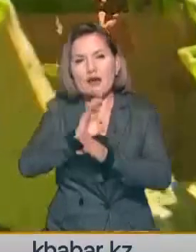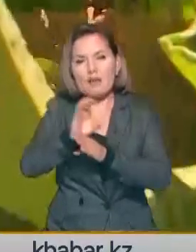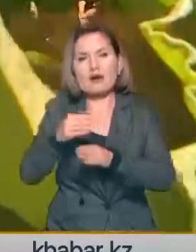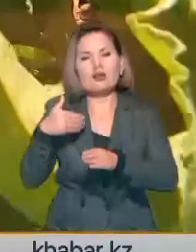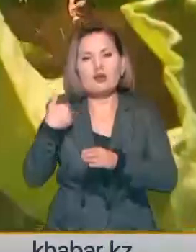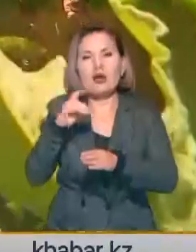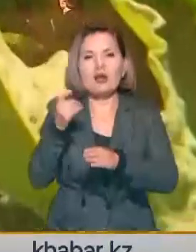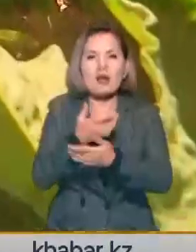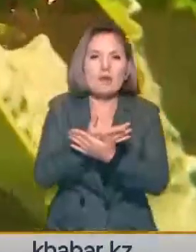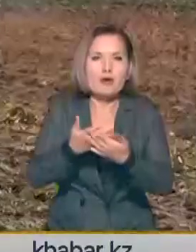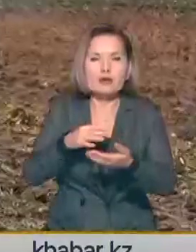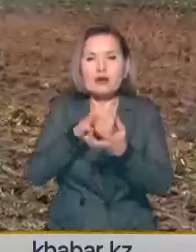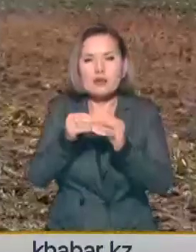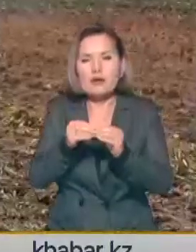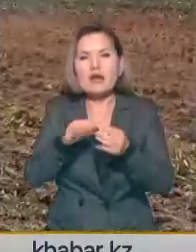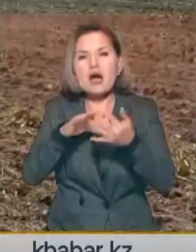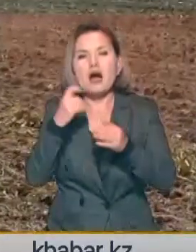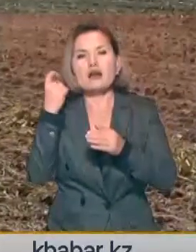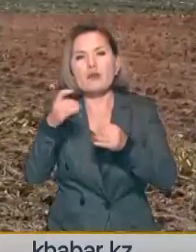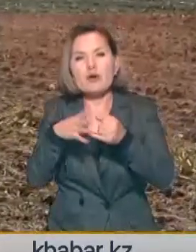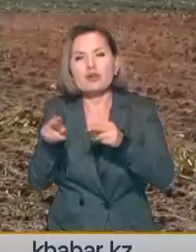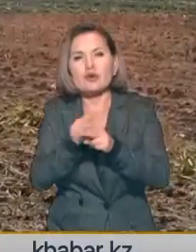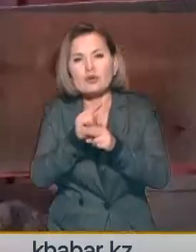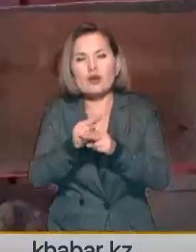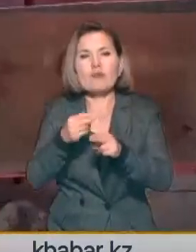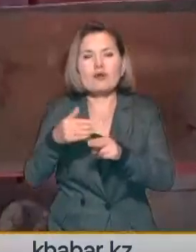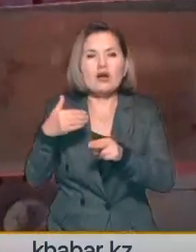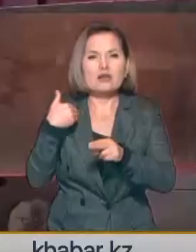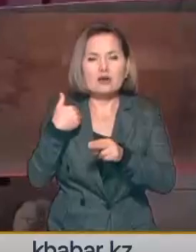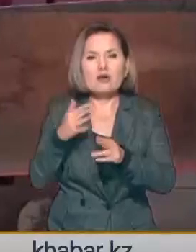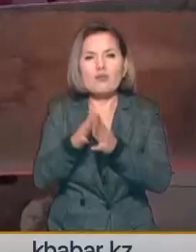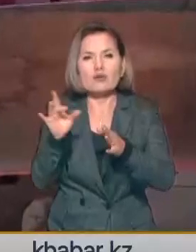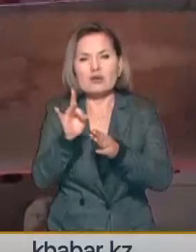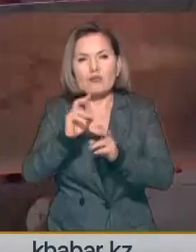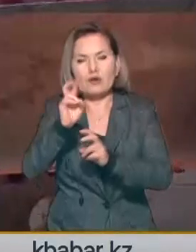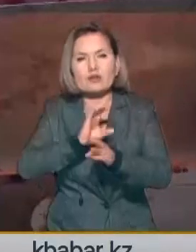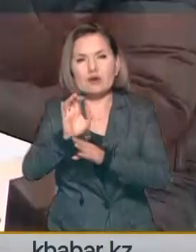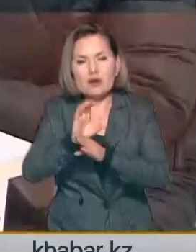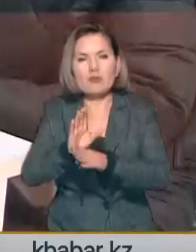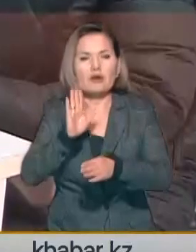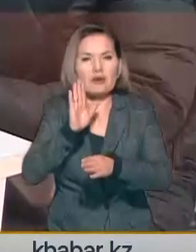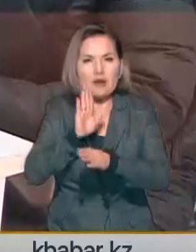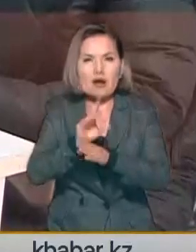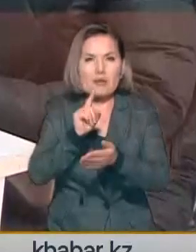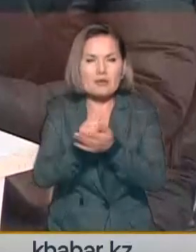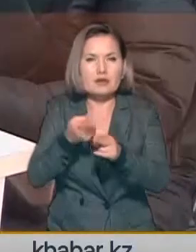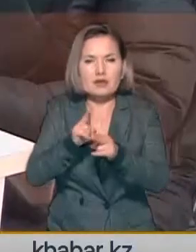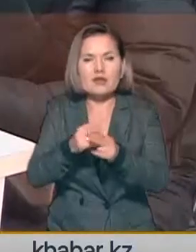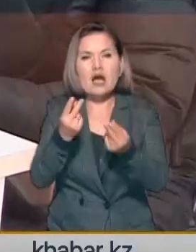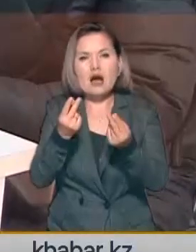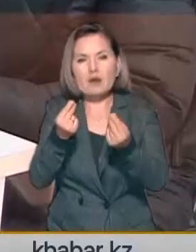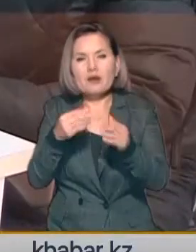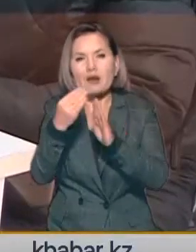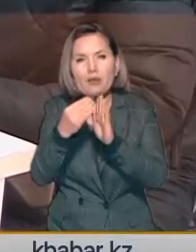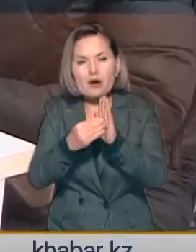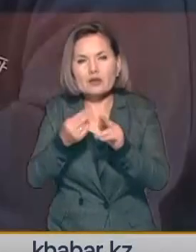өнімдердің түрін, әсіресе органикалық тыңайтқыштар өндірісін ұлғайтуды тапсырды. Келесі сұрақ жалпыға бірдей декларациялау. Оның